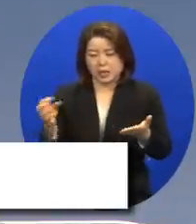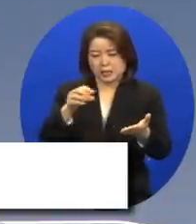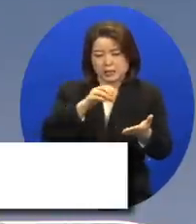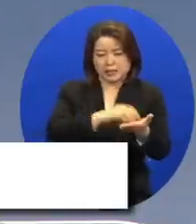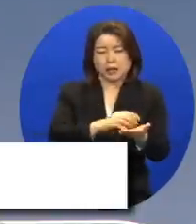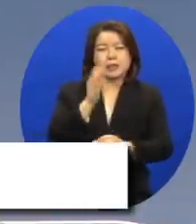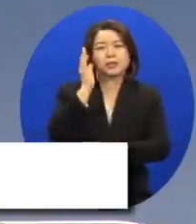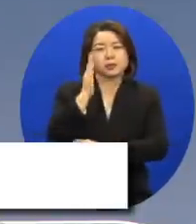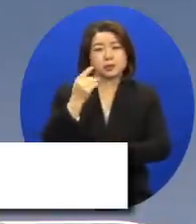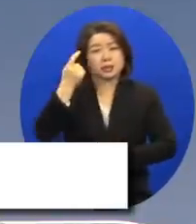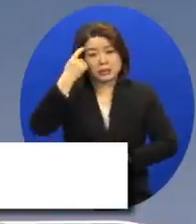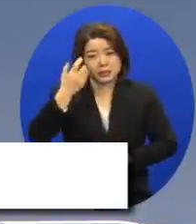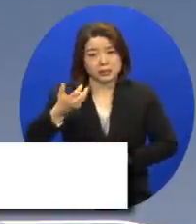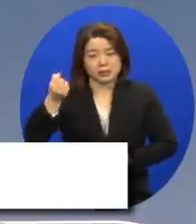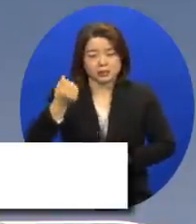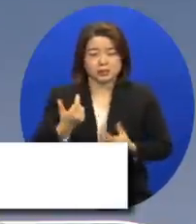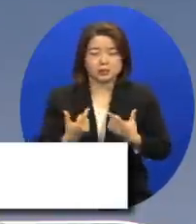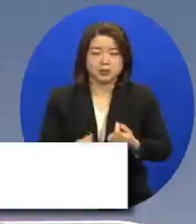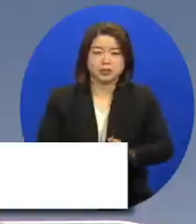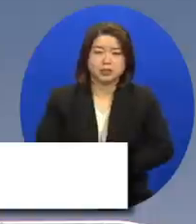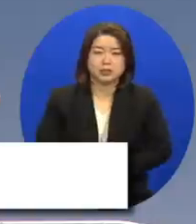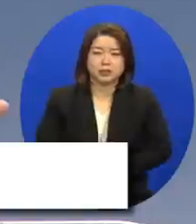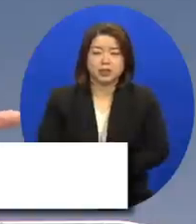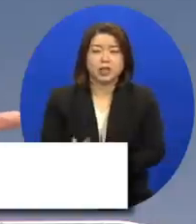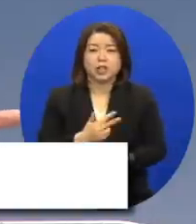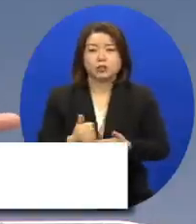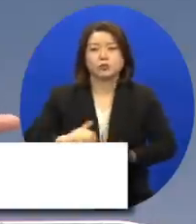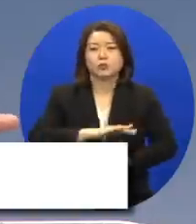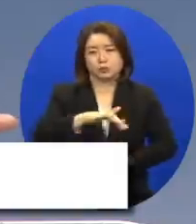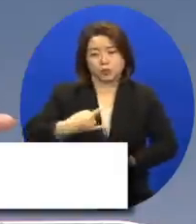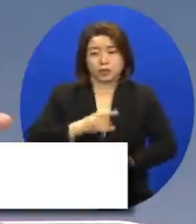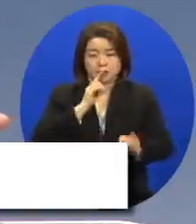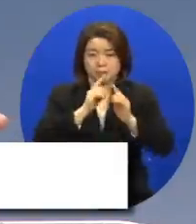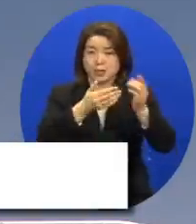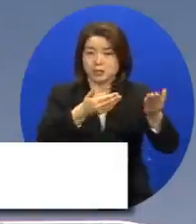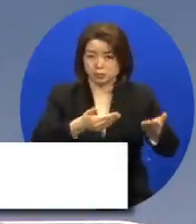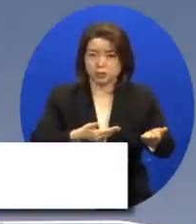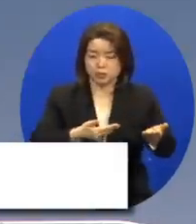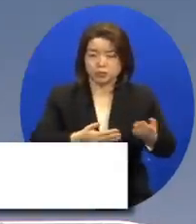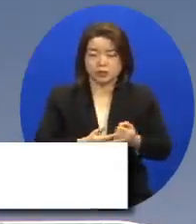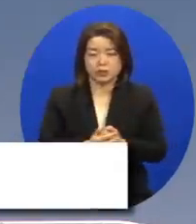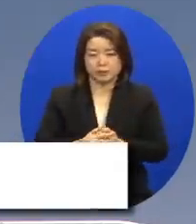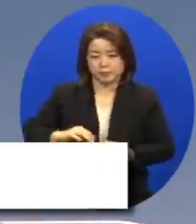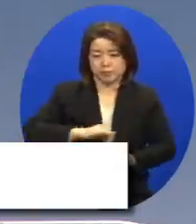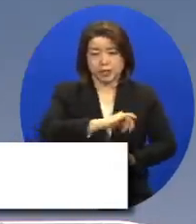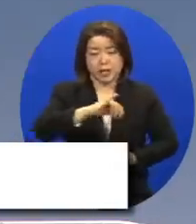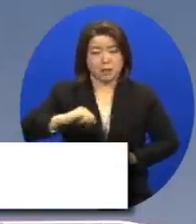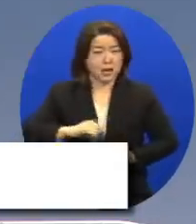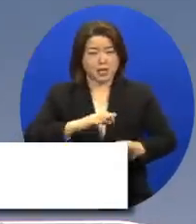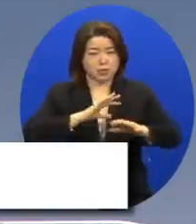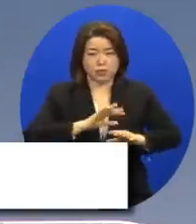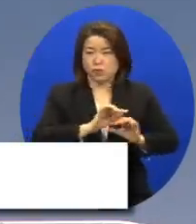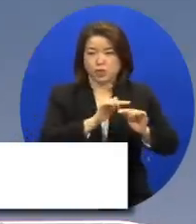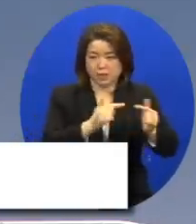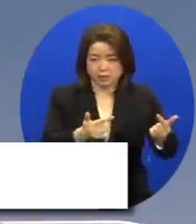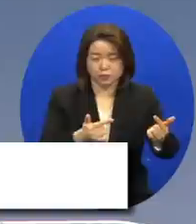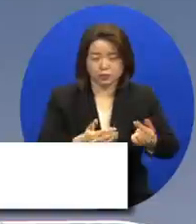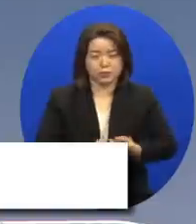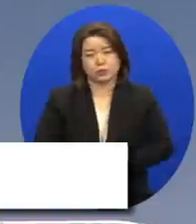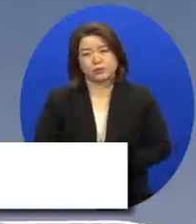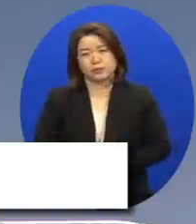설계라고 생각이들었습니다 주님은 우리에게 말씀합니다 바이러스가 무서운 게 아니라